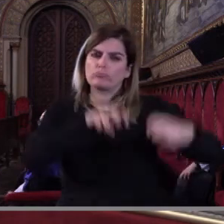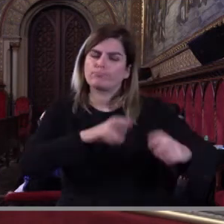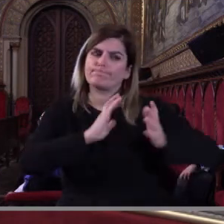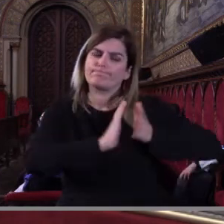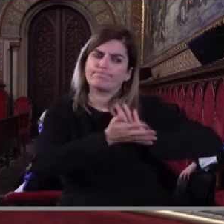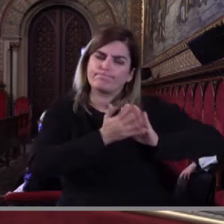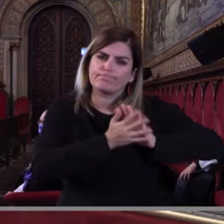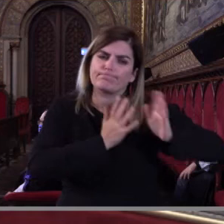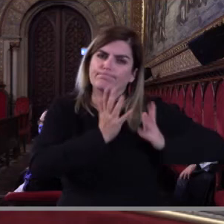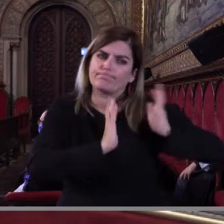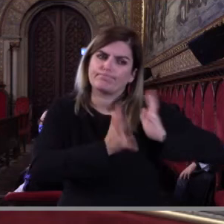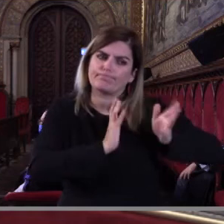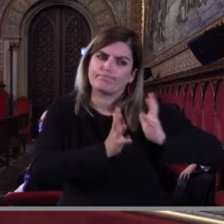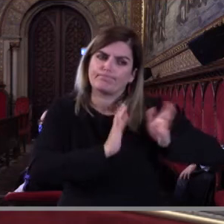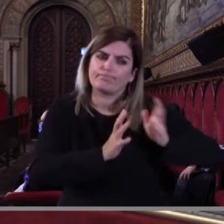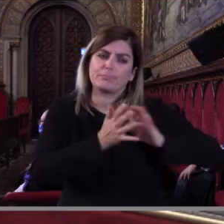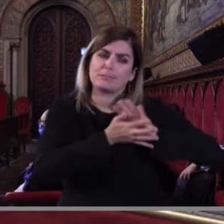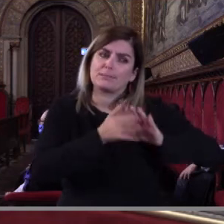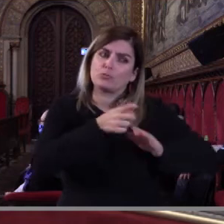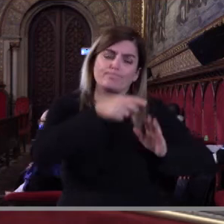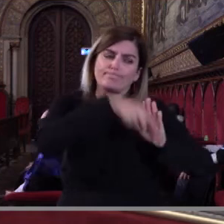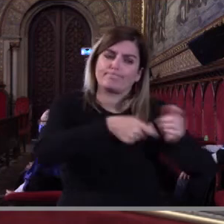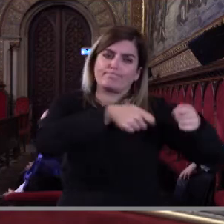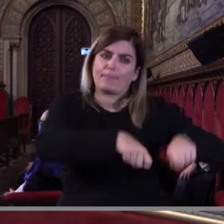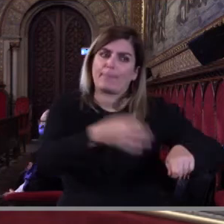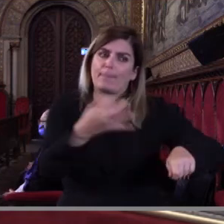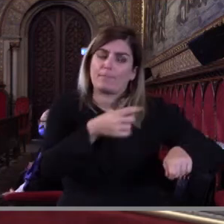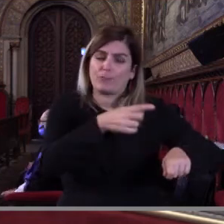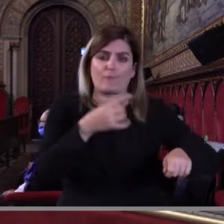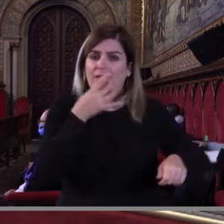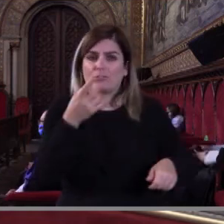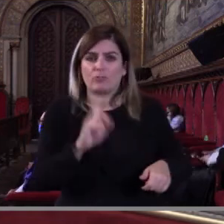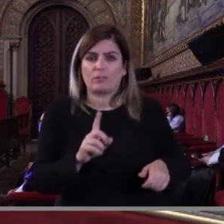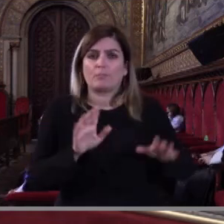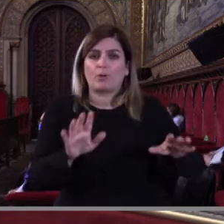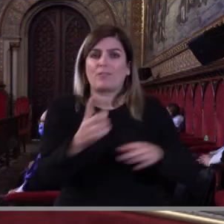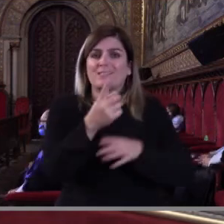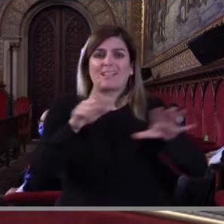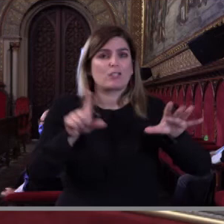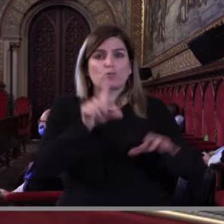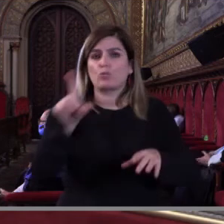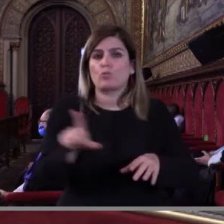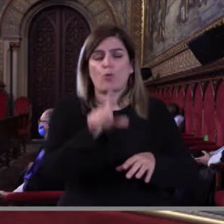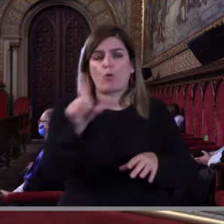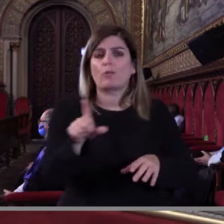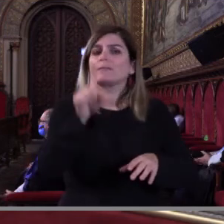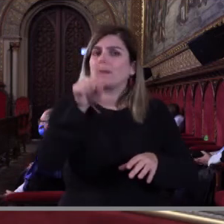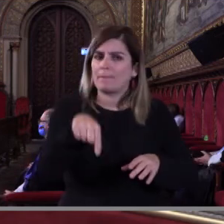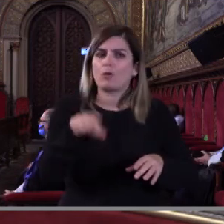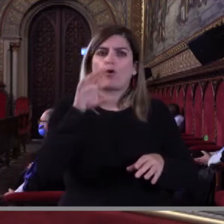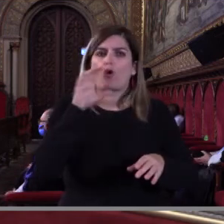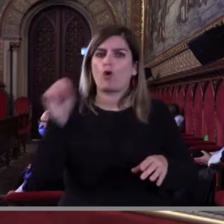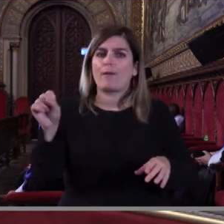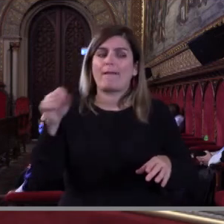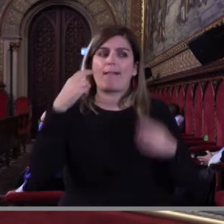diu que hauran de prendre mesures dràstiques, però el 17 de juliol el govern també va prendre unes mesures